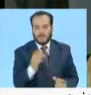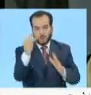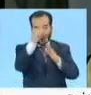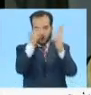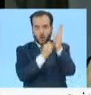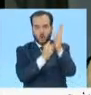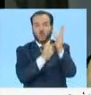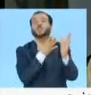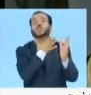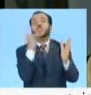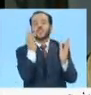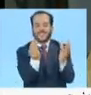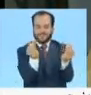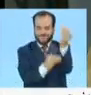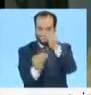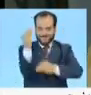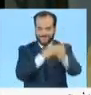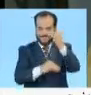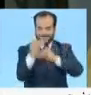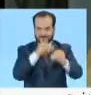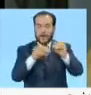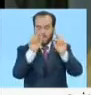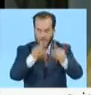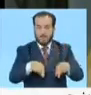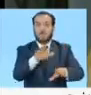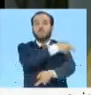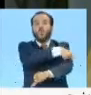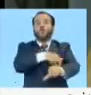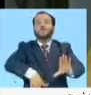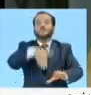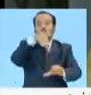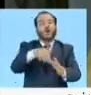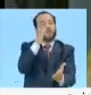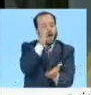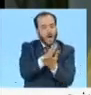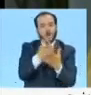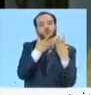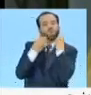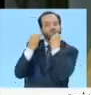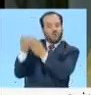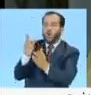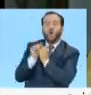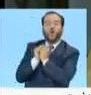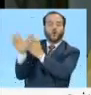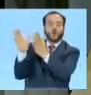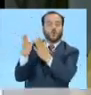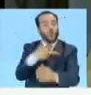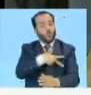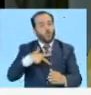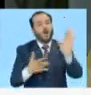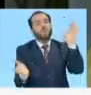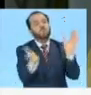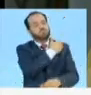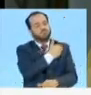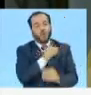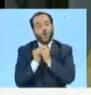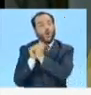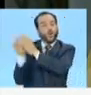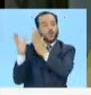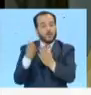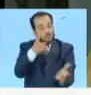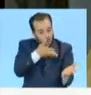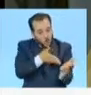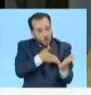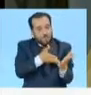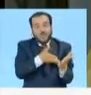التعديلات الدستورية عزيزتي أعطت مجلس النواب الحق في إقالة الحكومة،